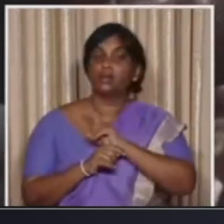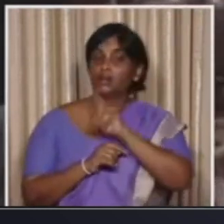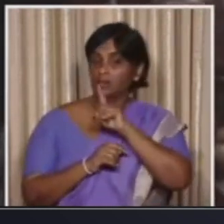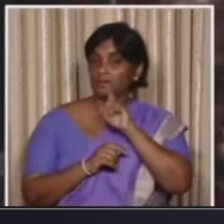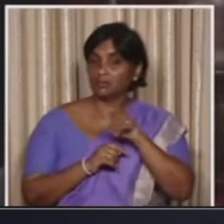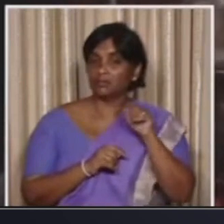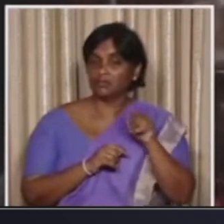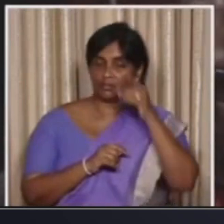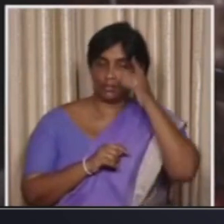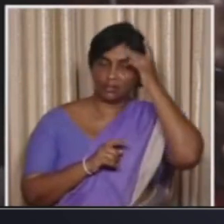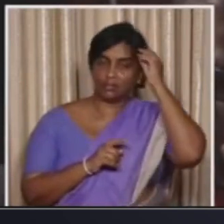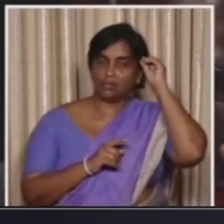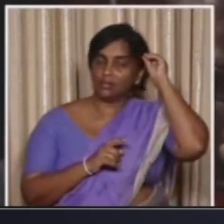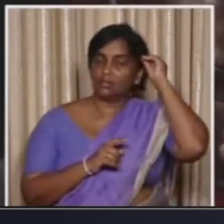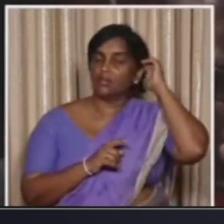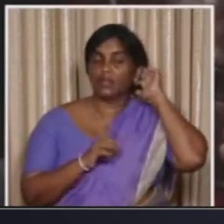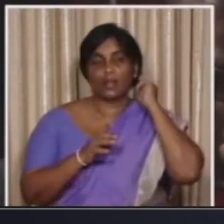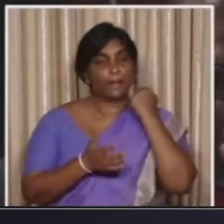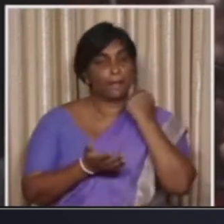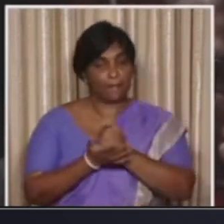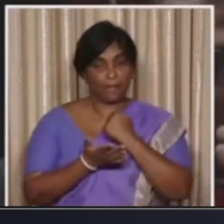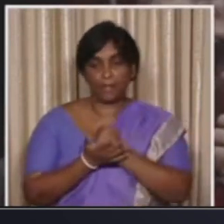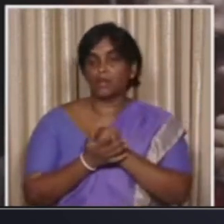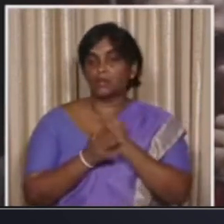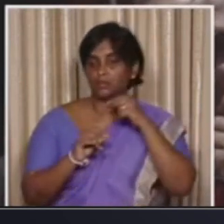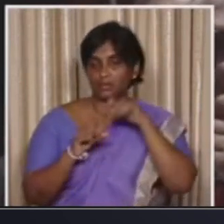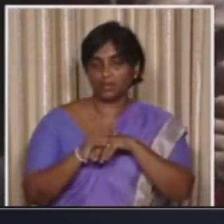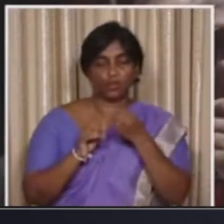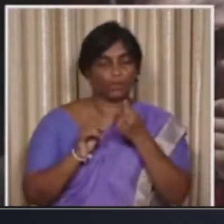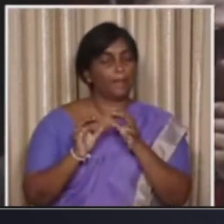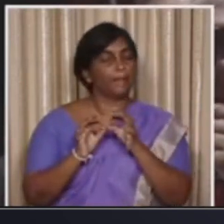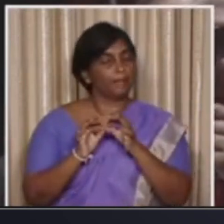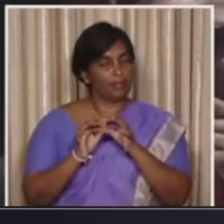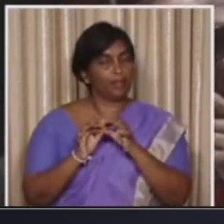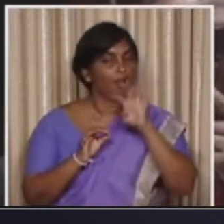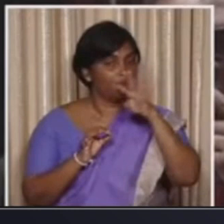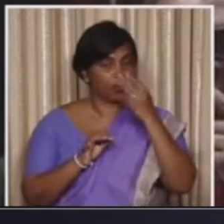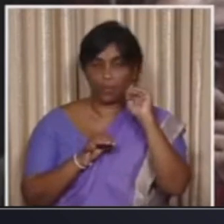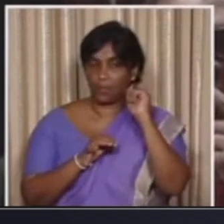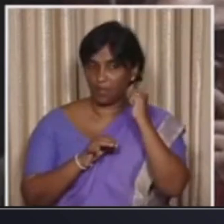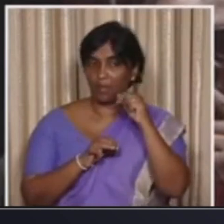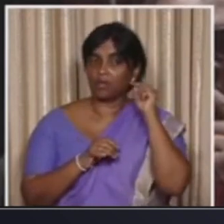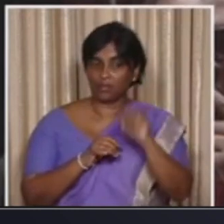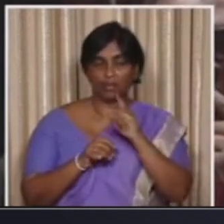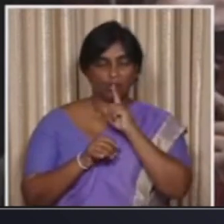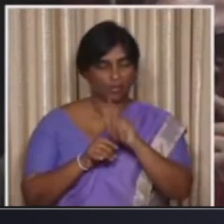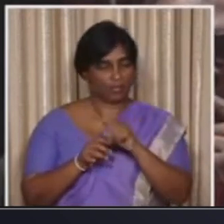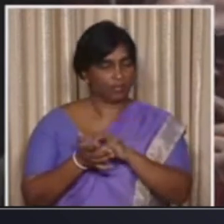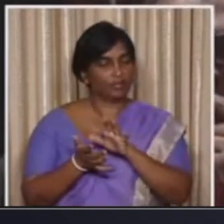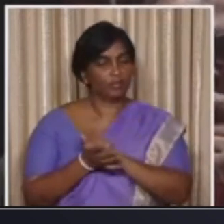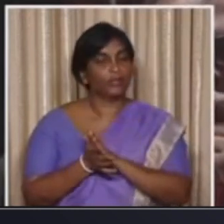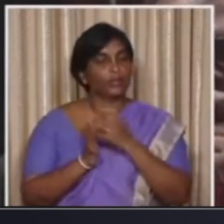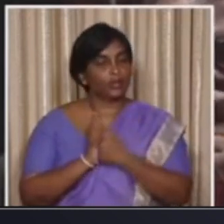දිනවා මේ බැංකු ප්‍රාග්ධනීකරණය කරන්න රුපියල් බිලියන 450ක් මේ අය දානවා කියලා